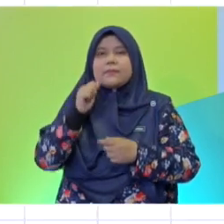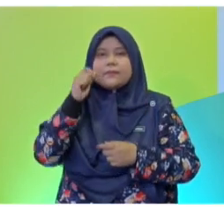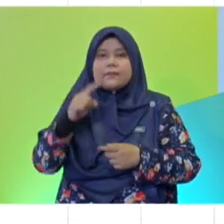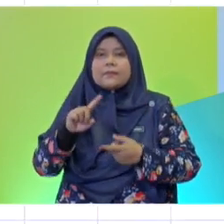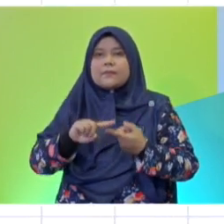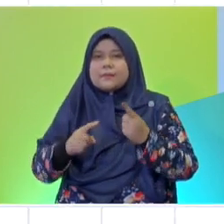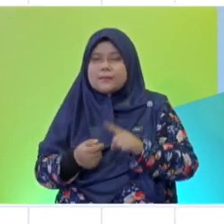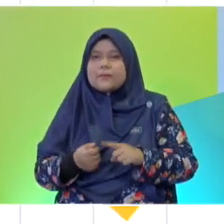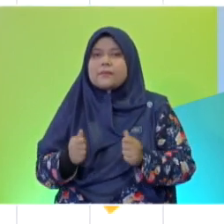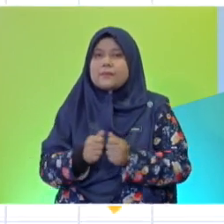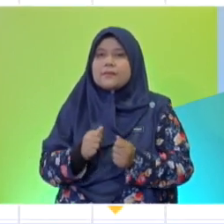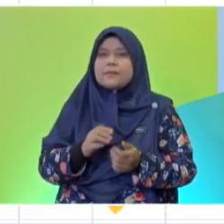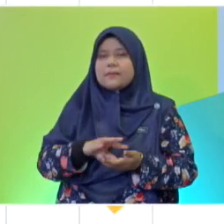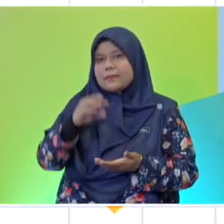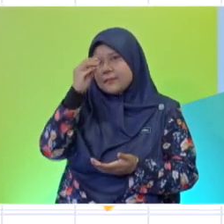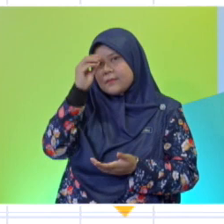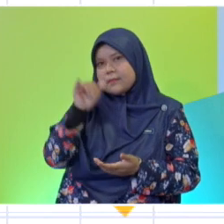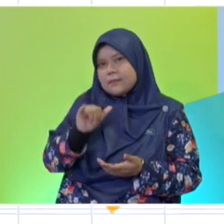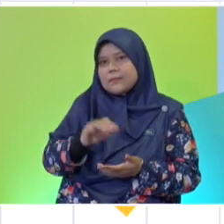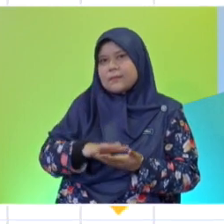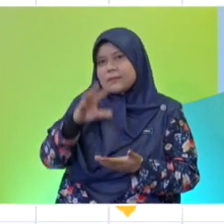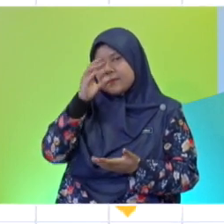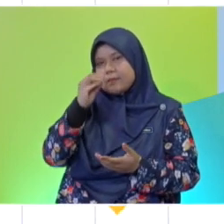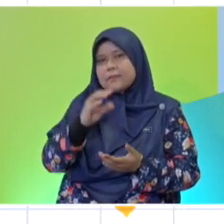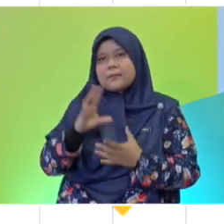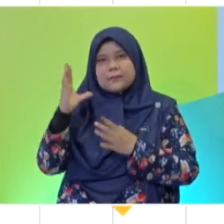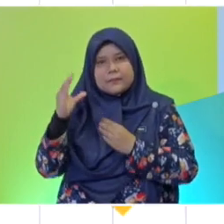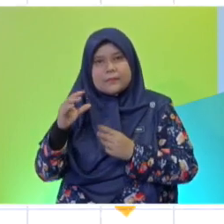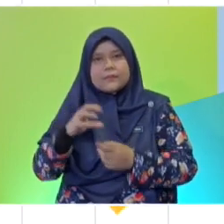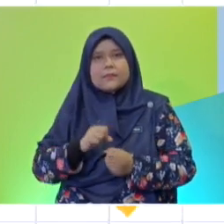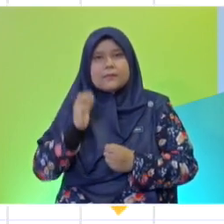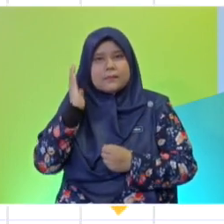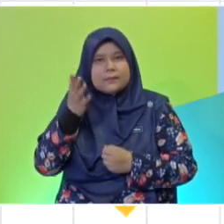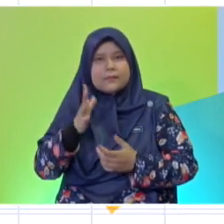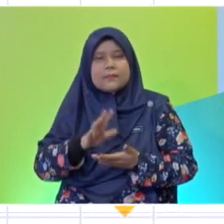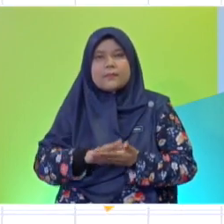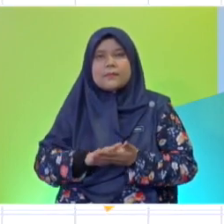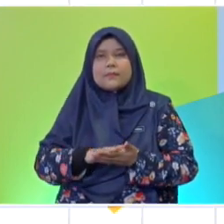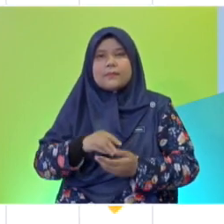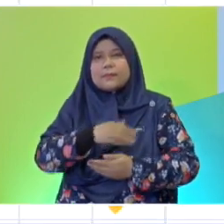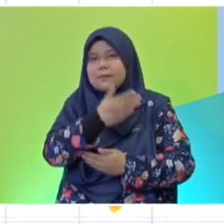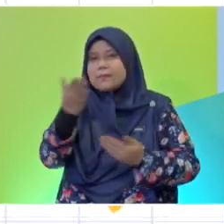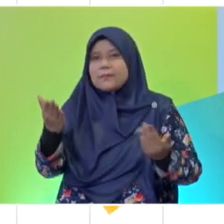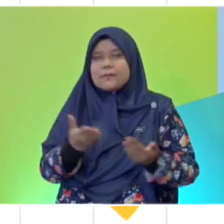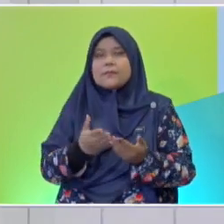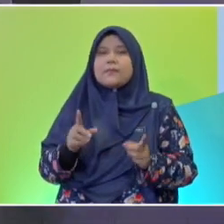Dan saya harap apa yang saya belajar pada hari ini akan memberi manfaat kepada orang dewasa